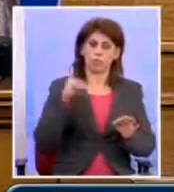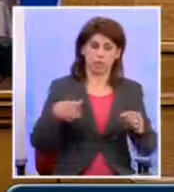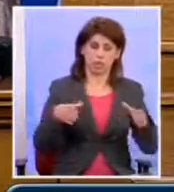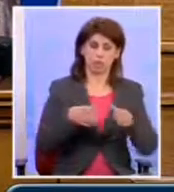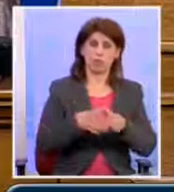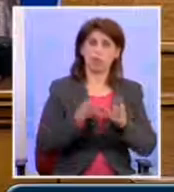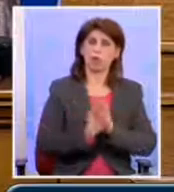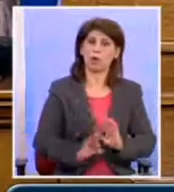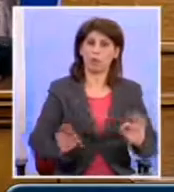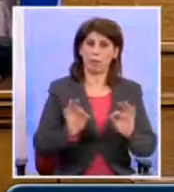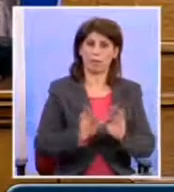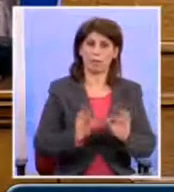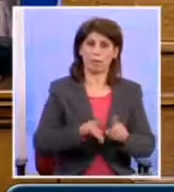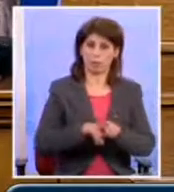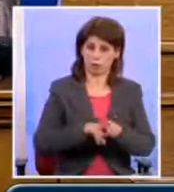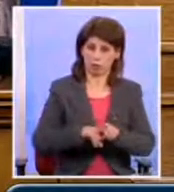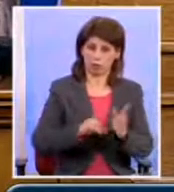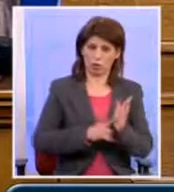που προβλέπεται από το σχετικό νόμο.